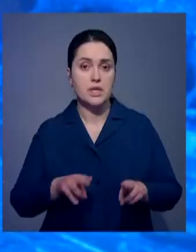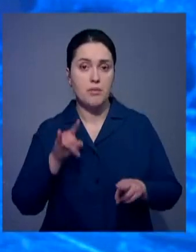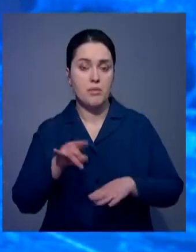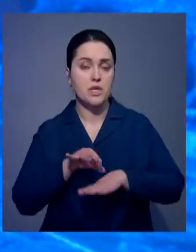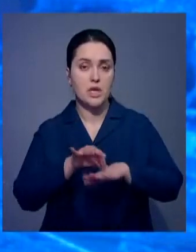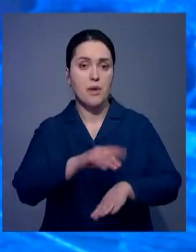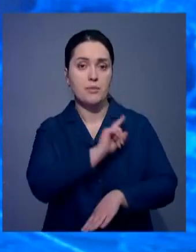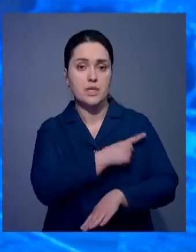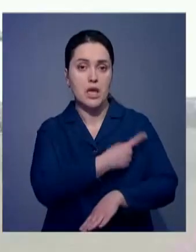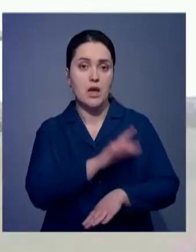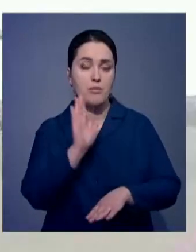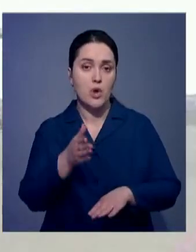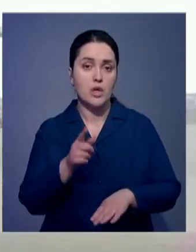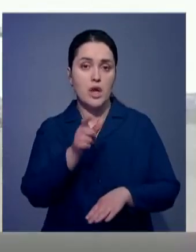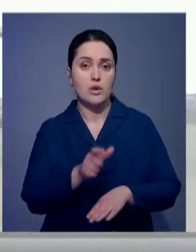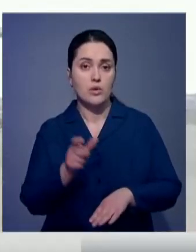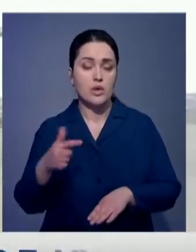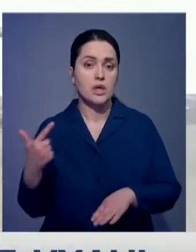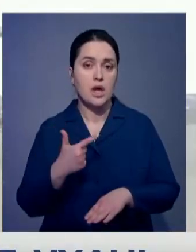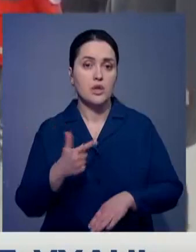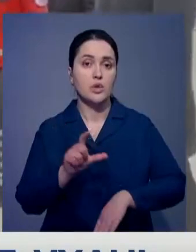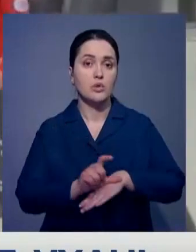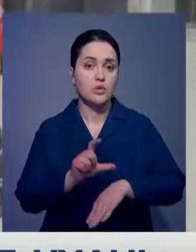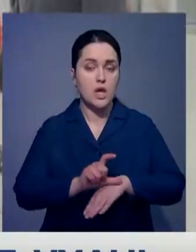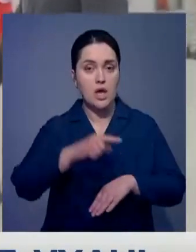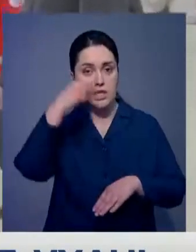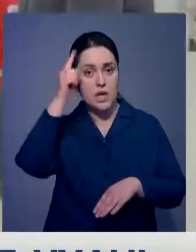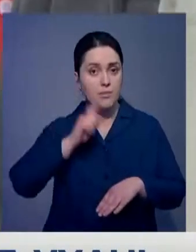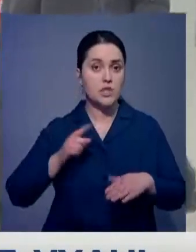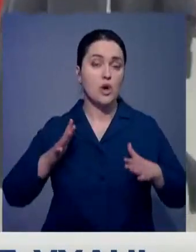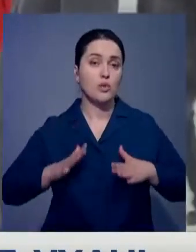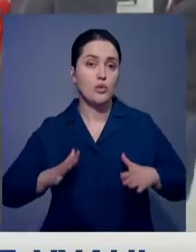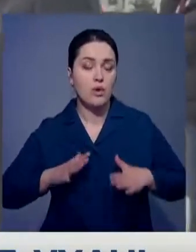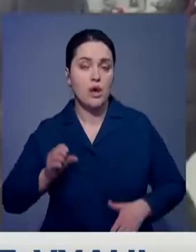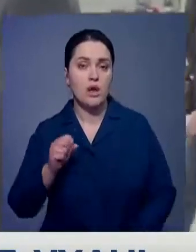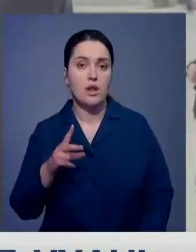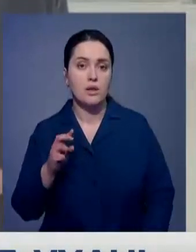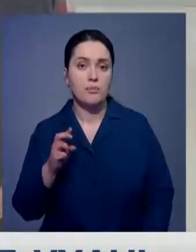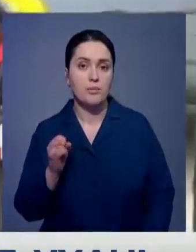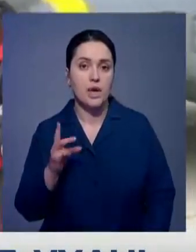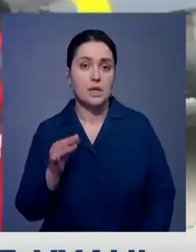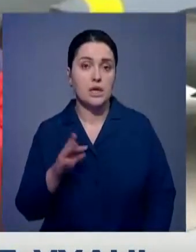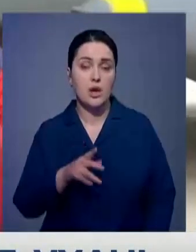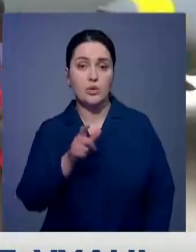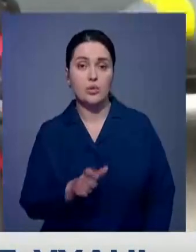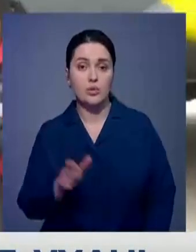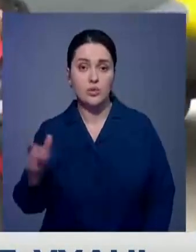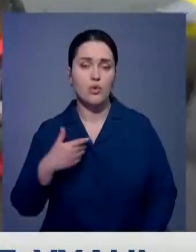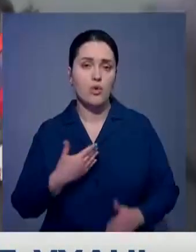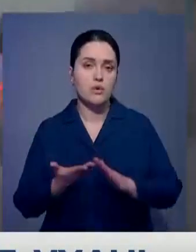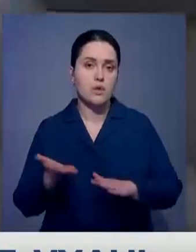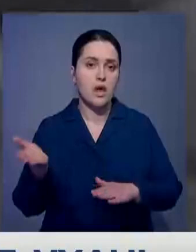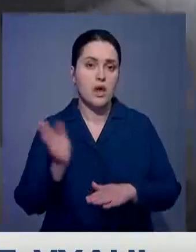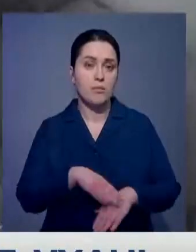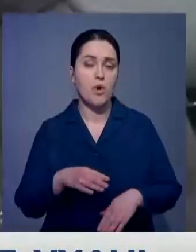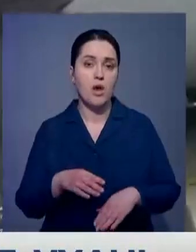бортом в сопровождении медицинского персонала. Среди пассажиров граждане Турции, Азербайджана, Грузии и Албании. Это те люди, которые захотели вернуться